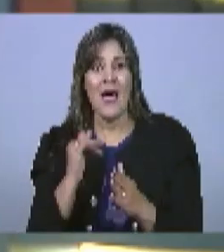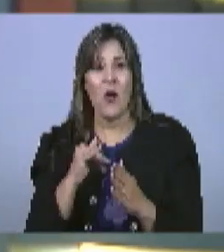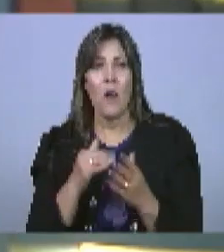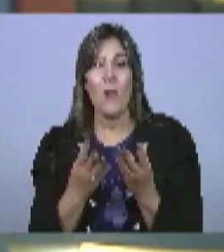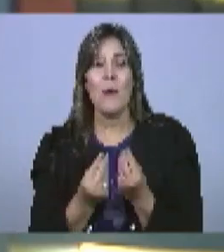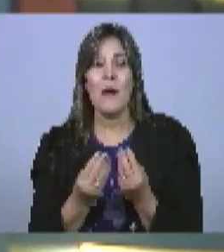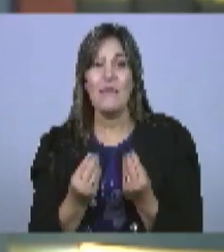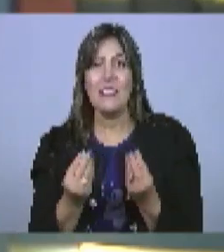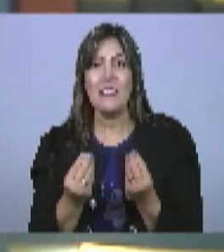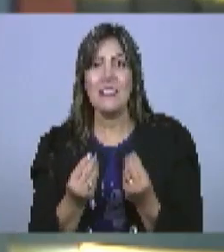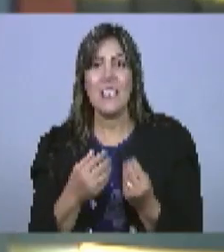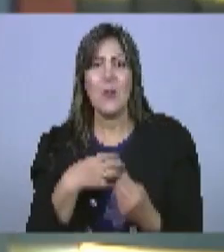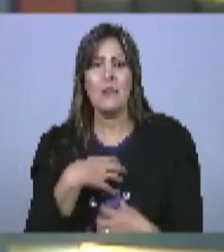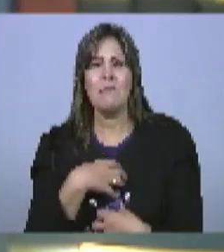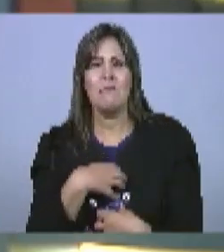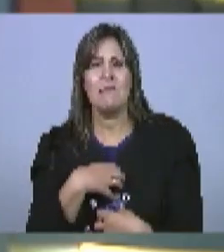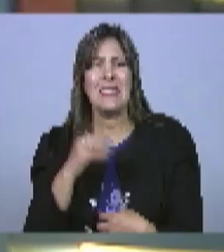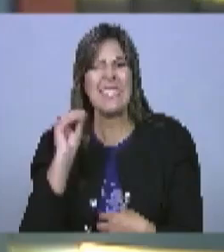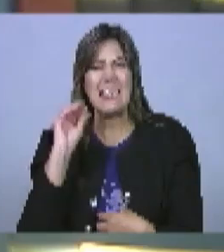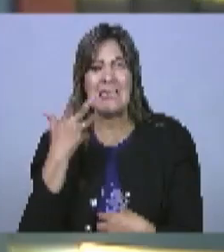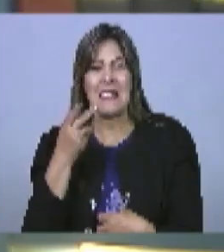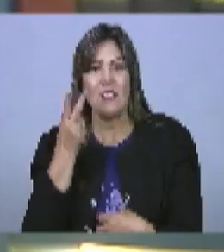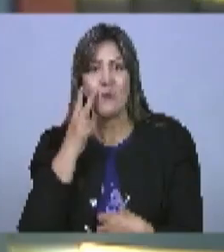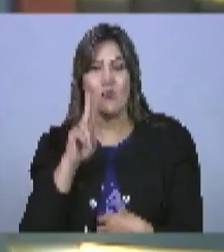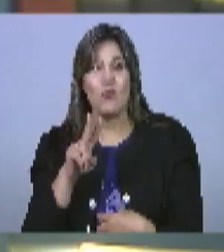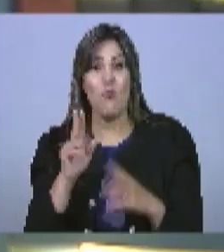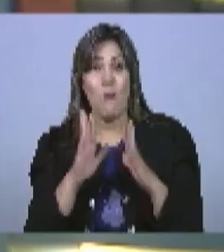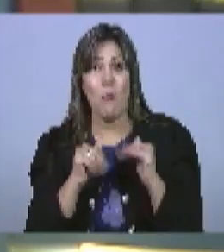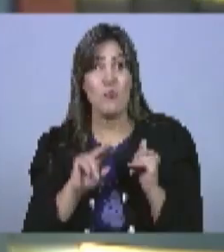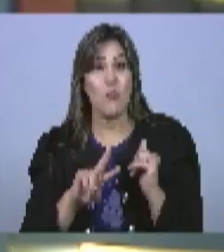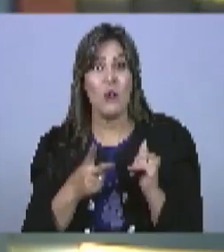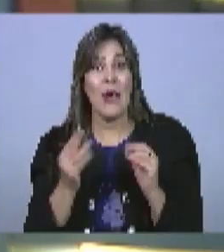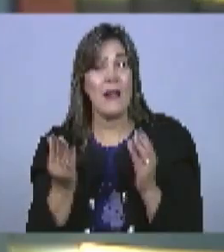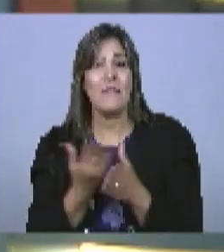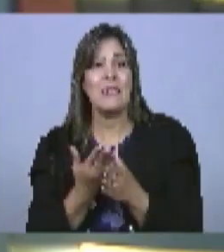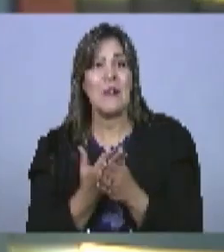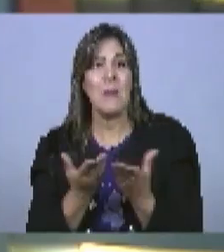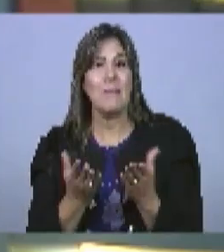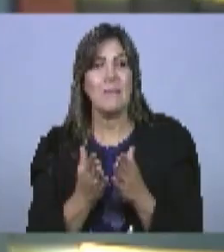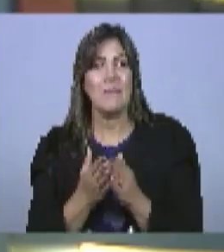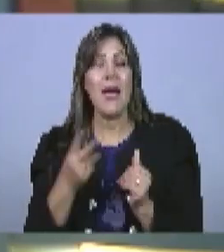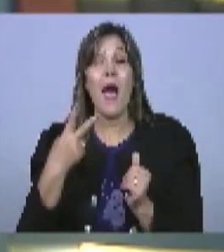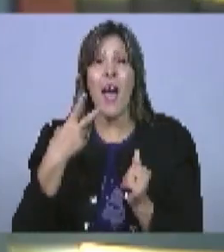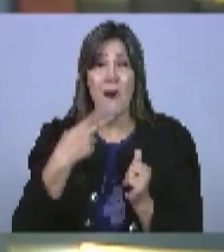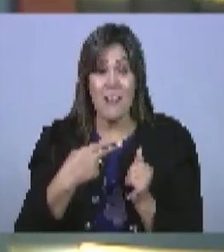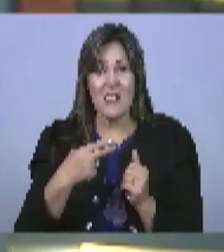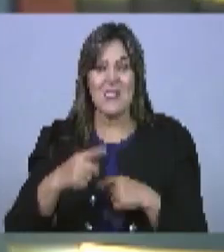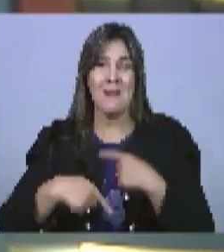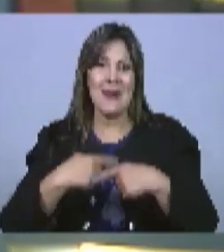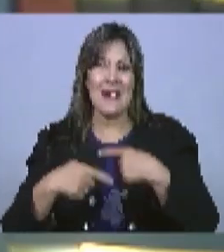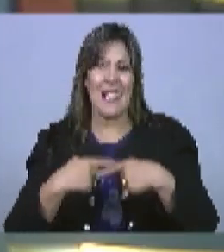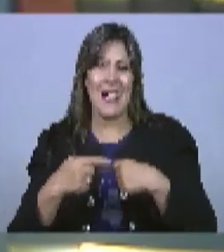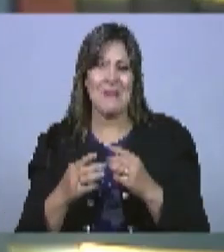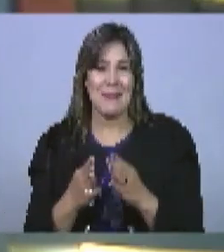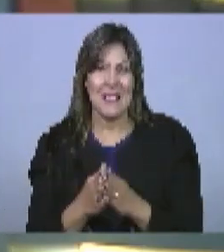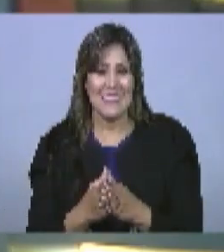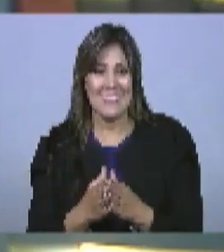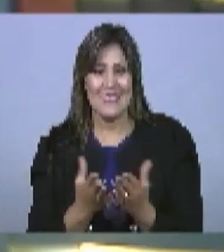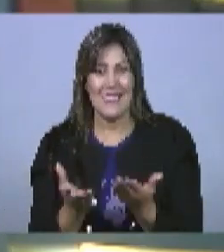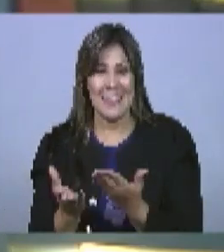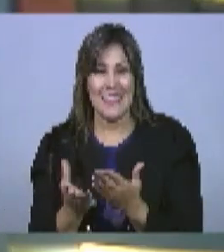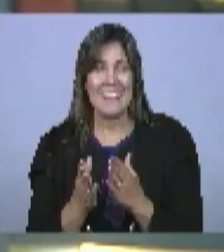كثير من الشجن ونفكر في حنا تفكير مختلف نخرج لفاصل ونعود لاستكمال فقرات